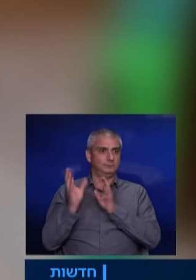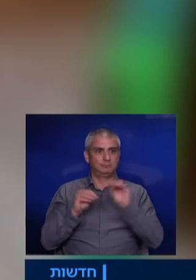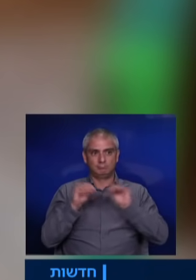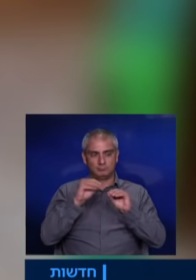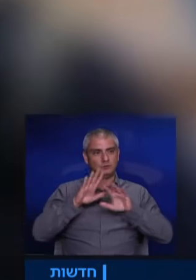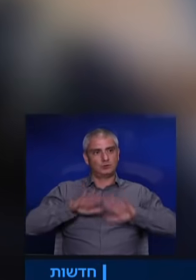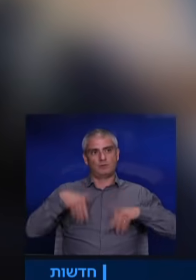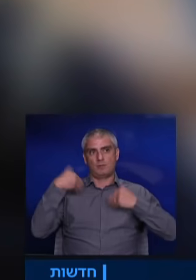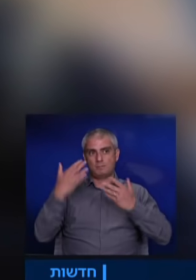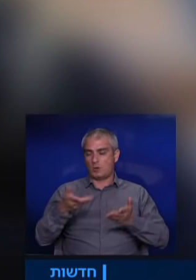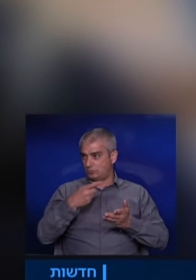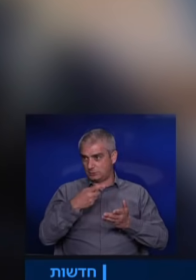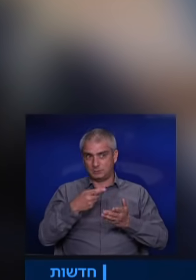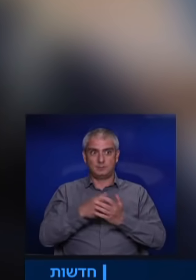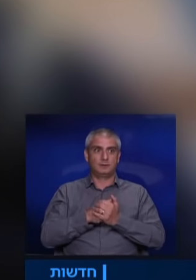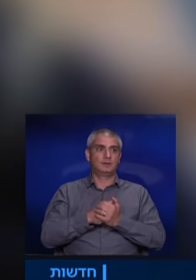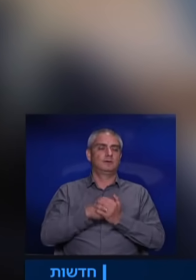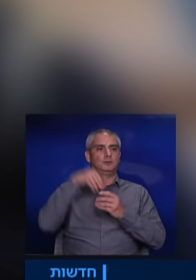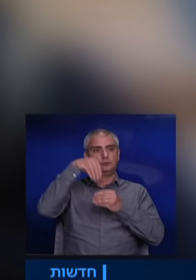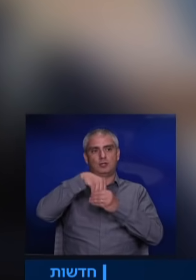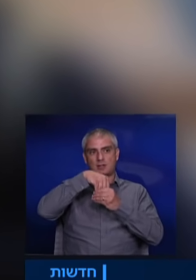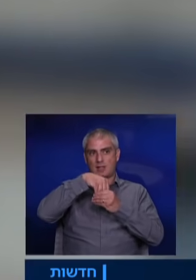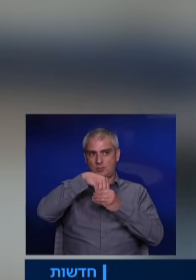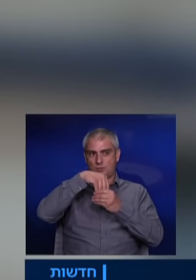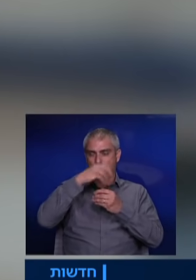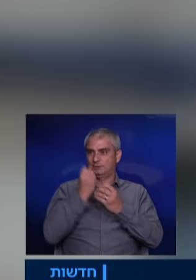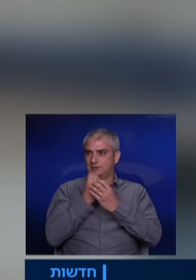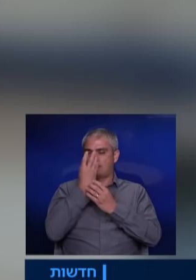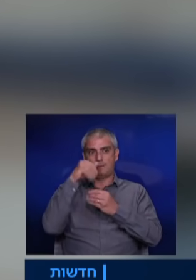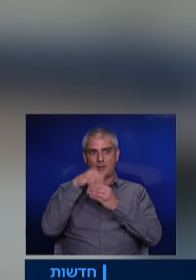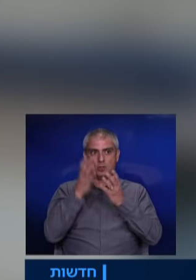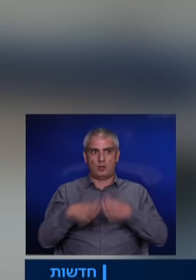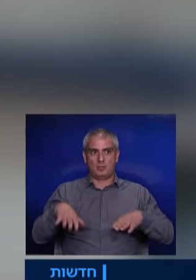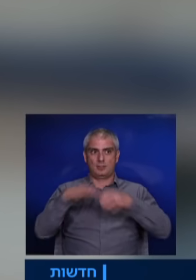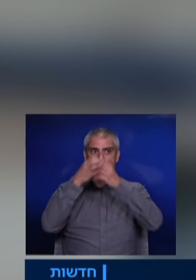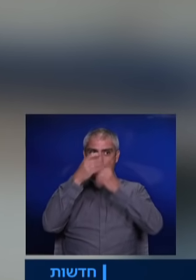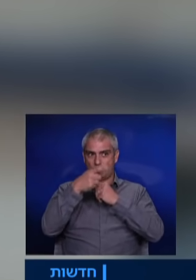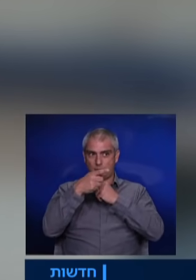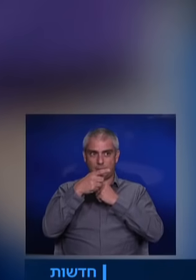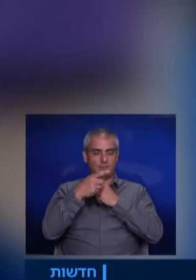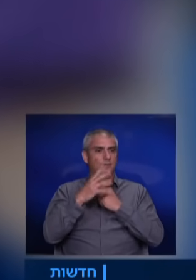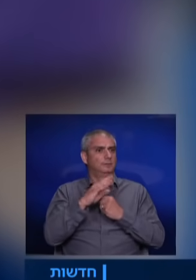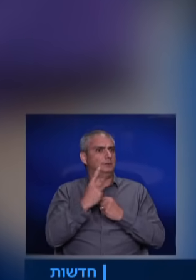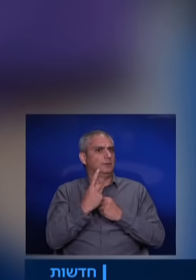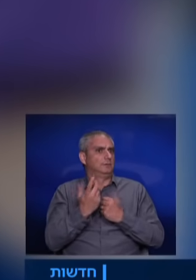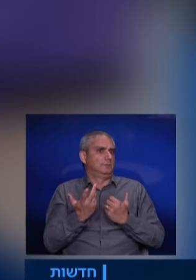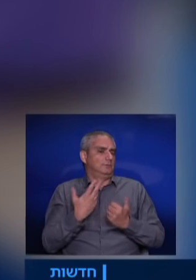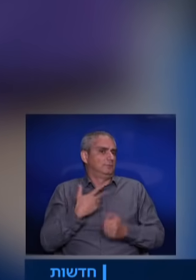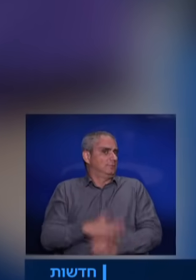בחוץ במרפסת ושתלנו את הצמחים בתוך הטרריומים. מצד אחד מרגש,